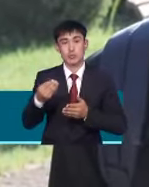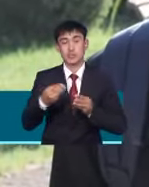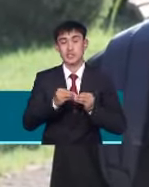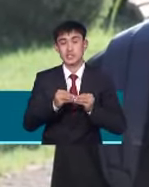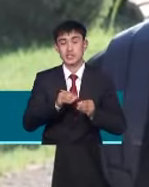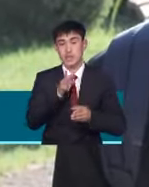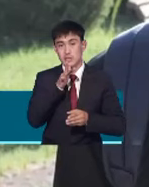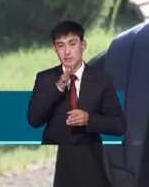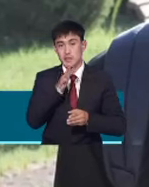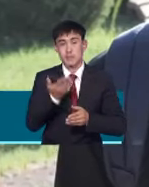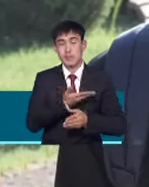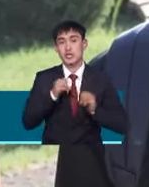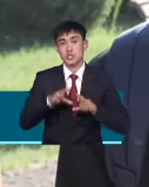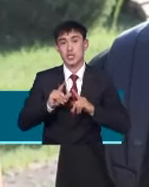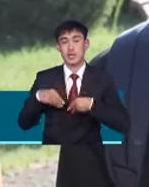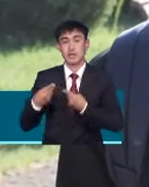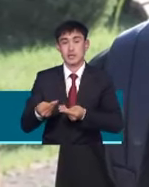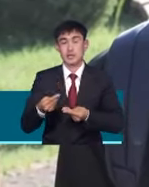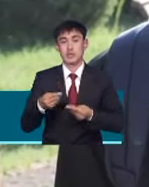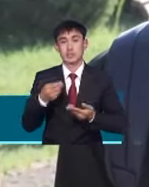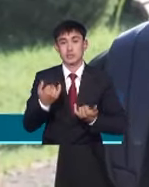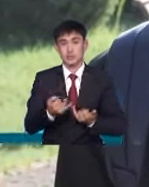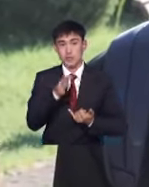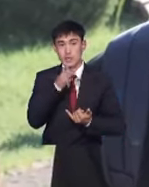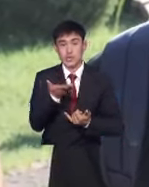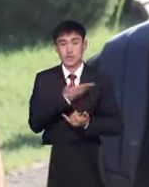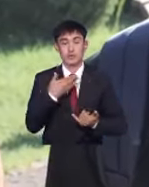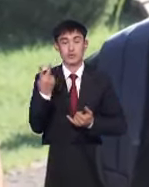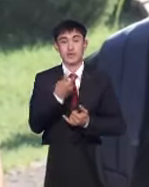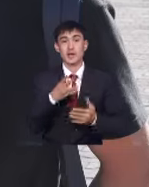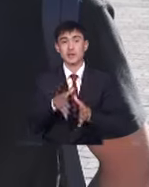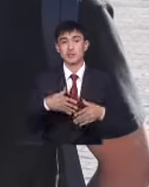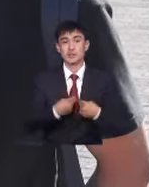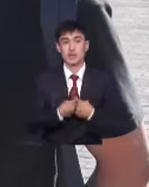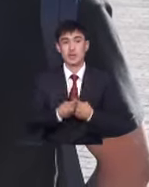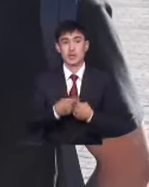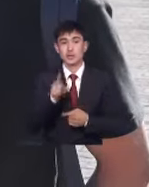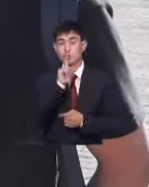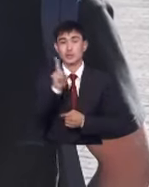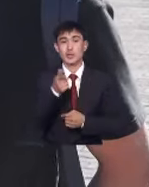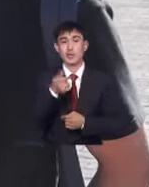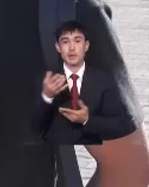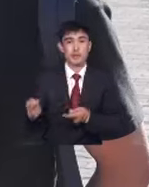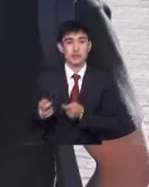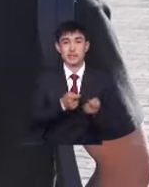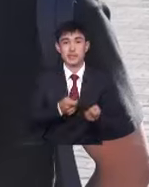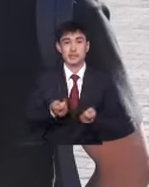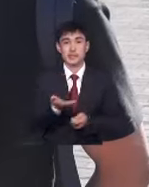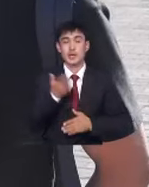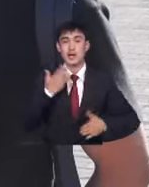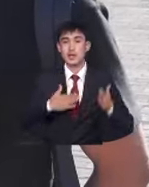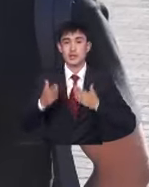10 и мы решили его отдать и с тех пор Вот это наша вторая семья супер гран-при они привезли мы